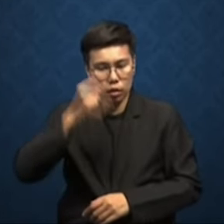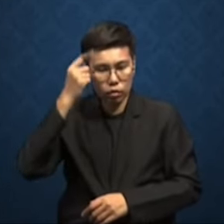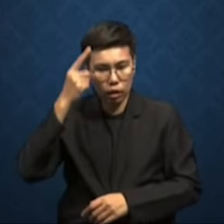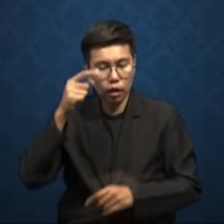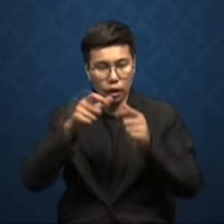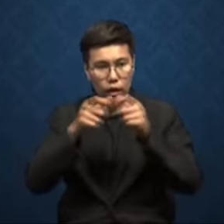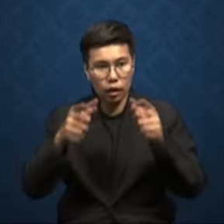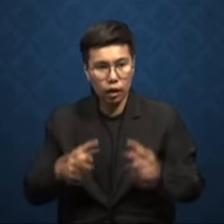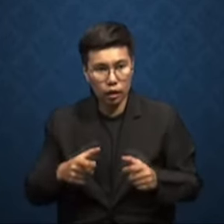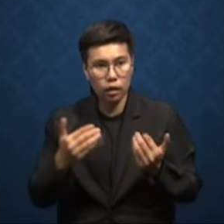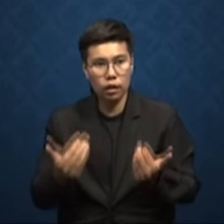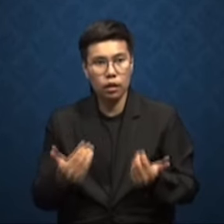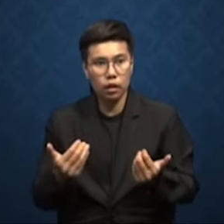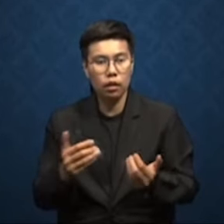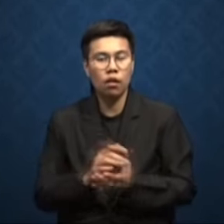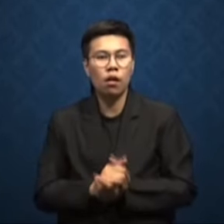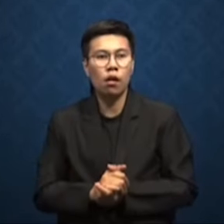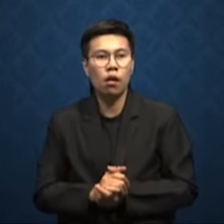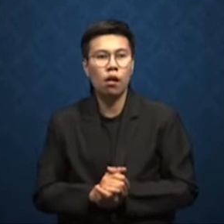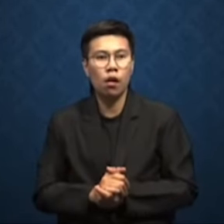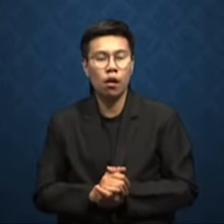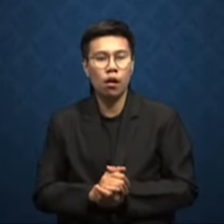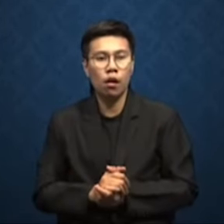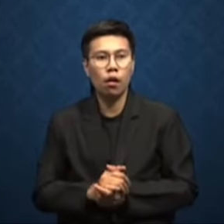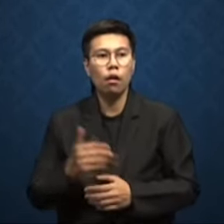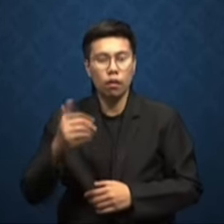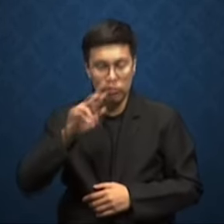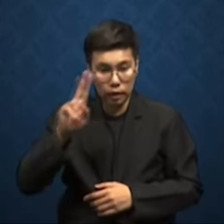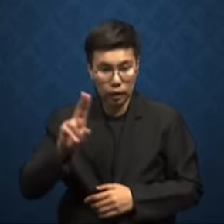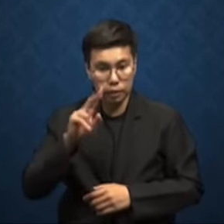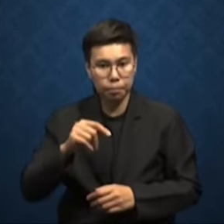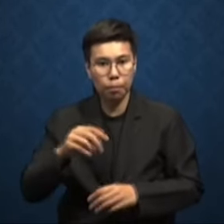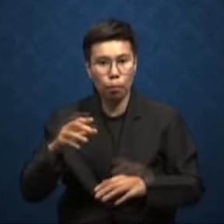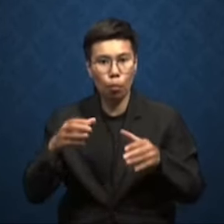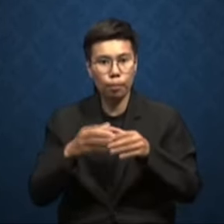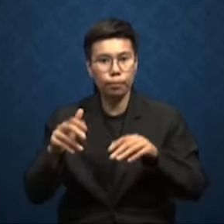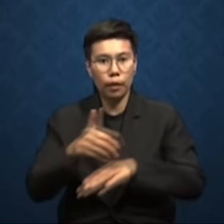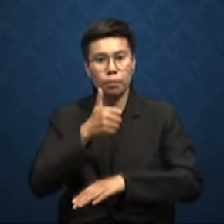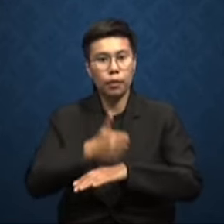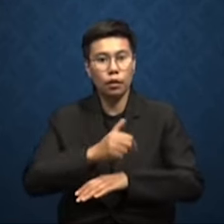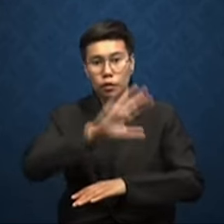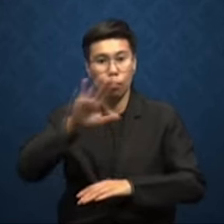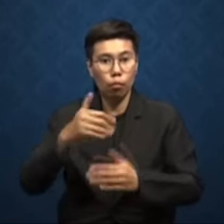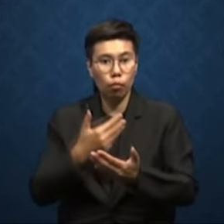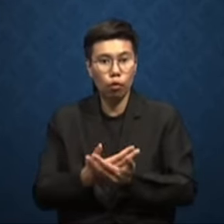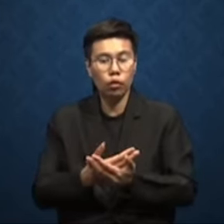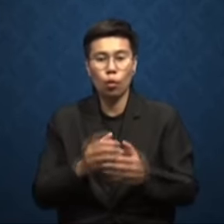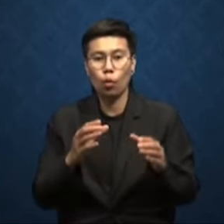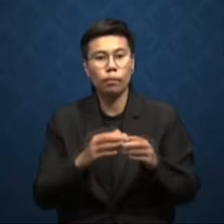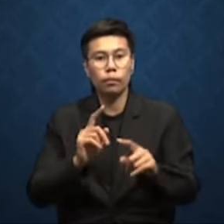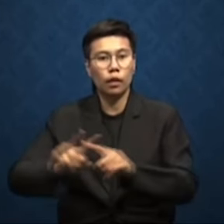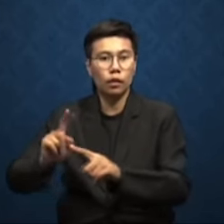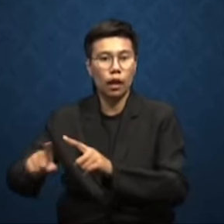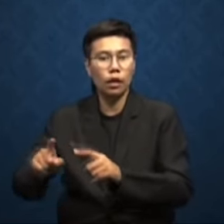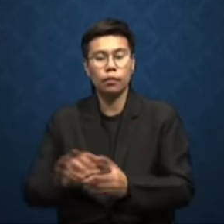ฉบับนี้เป็นรายงานที่ใช้กับทุกพรรคการเมืองนะใช้กับเป็นข้อเส